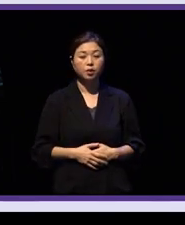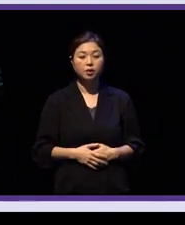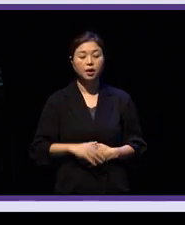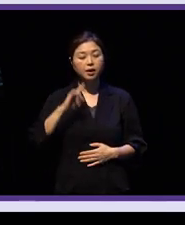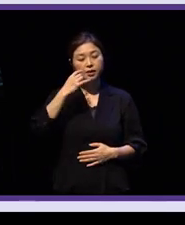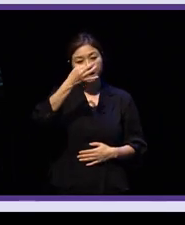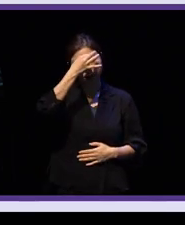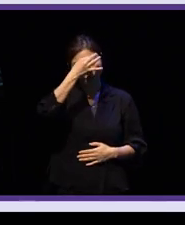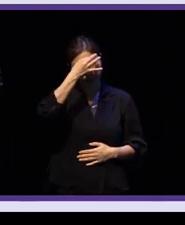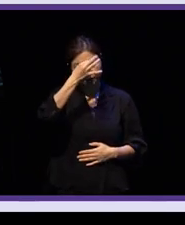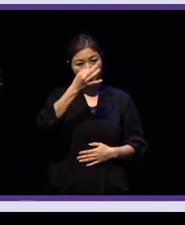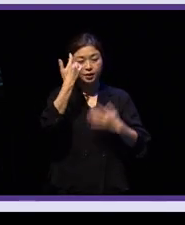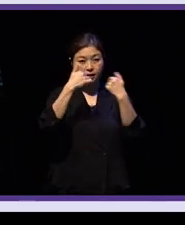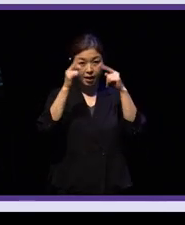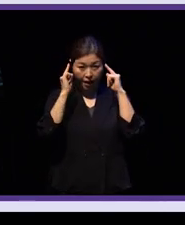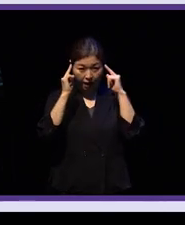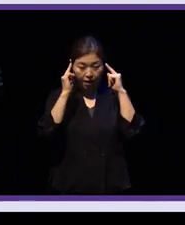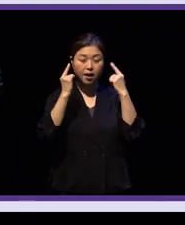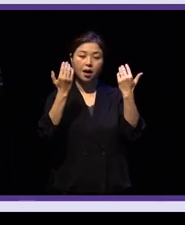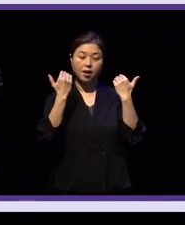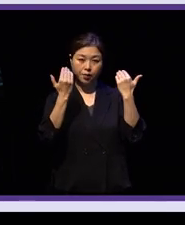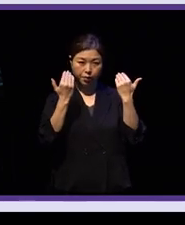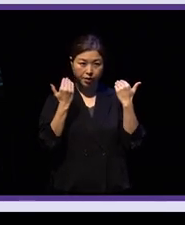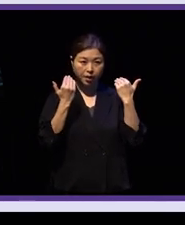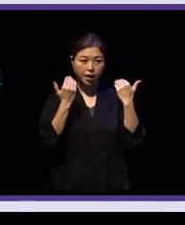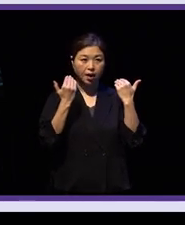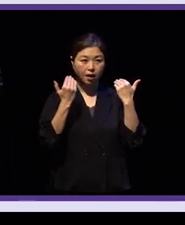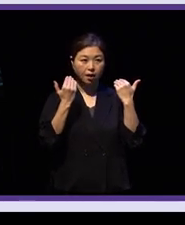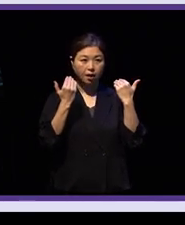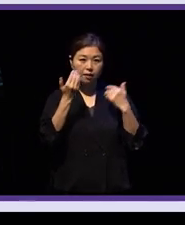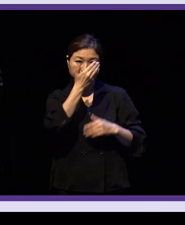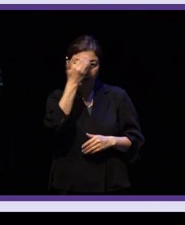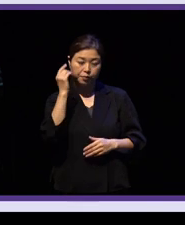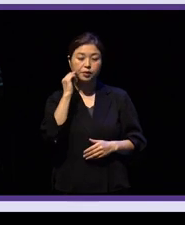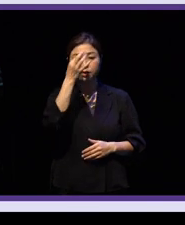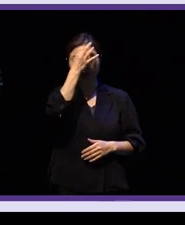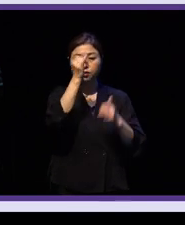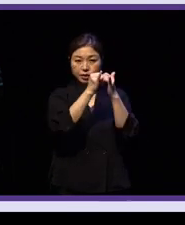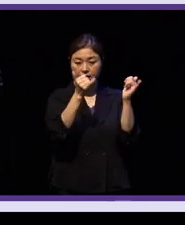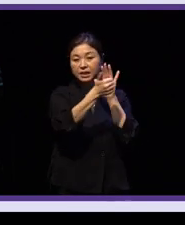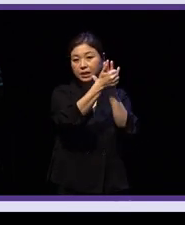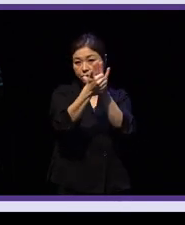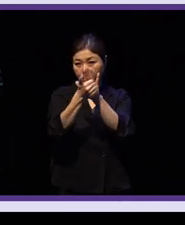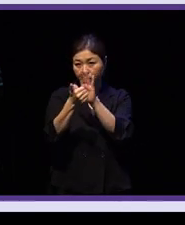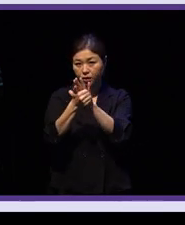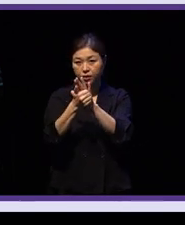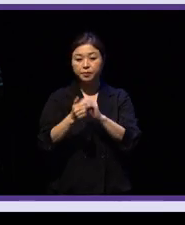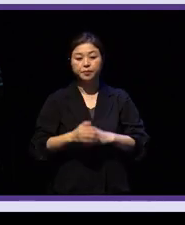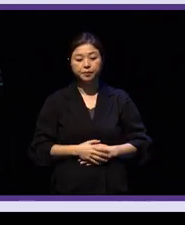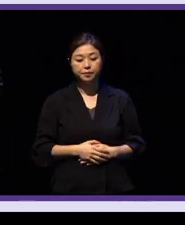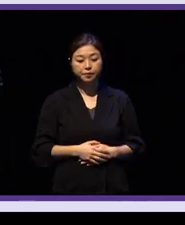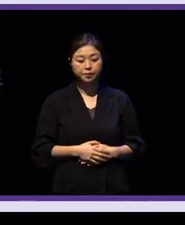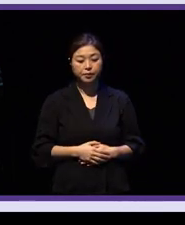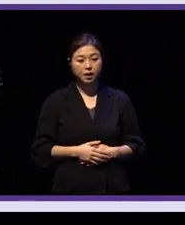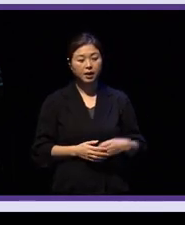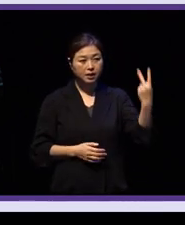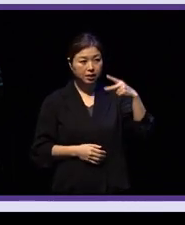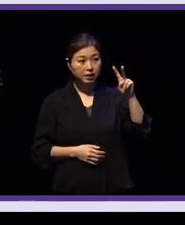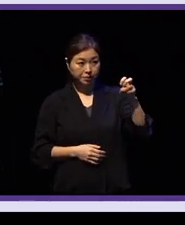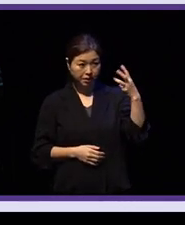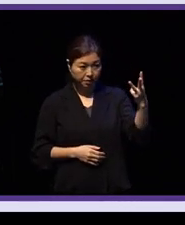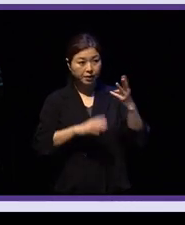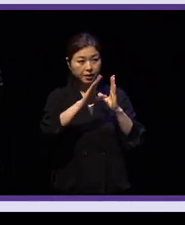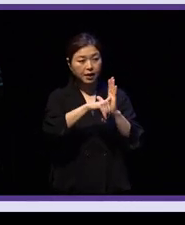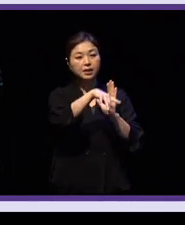예술 대학의 예비예술인 현장 연계지원에 대해서 설명드리겠습니다 이 사업은 23년도에